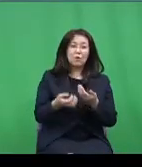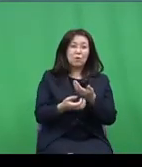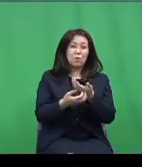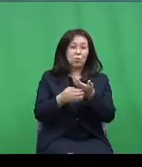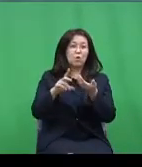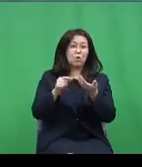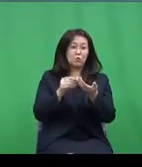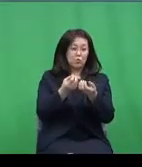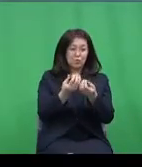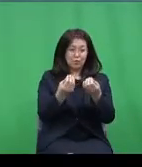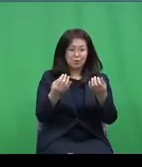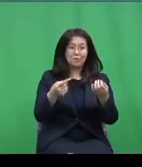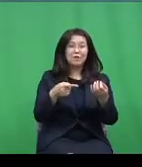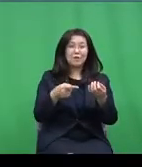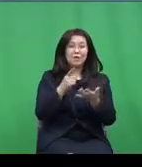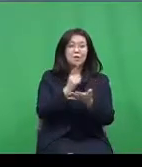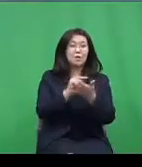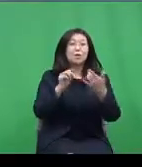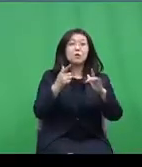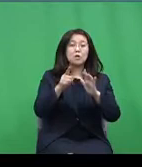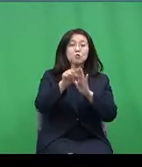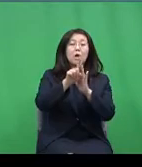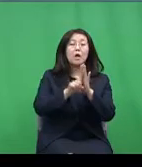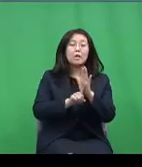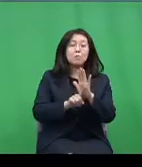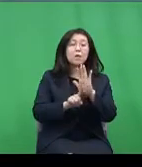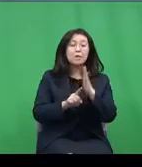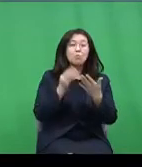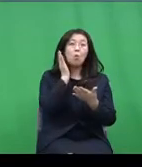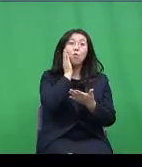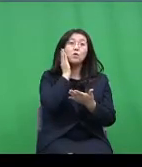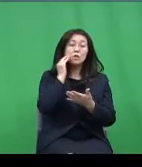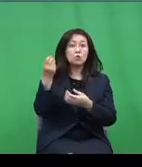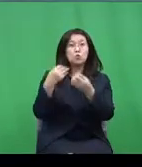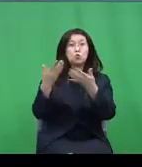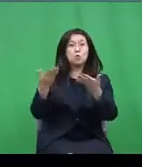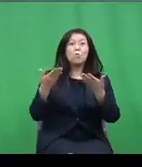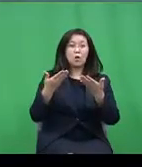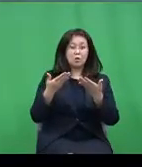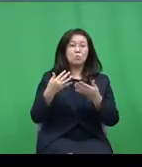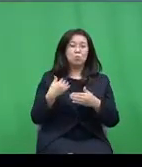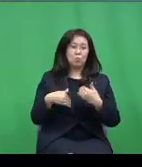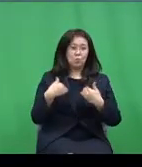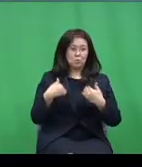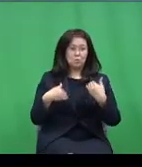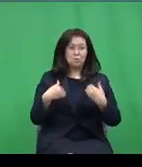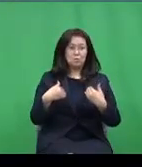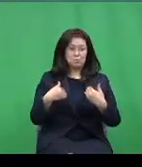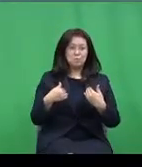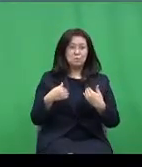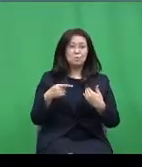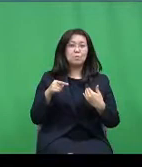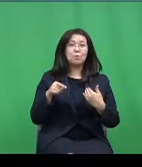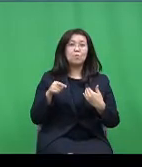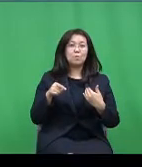がりの艶がいいとかっていうだけではなくて、冷めてもおいしいと言っていただいたのが非常に心強くてですね、 まあ、